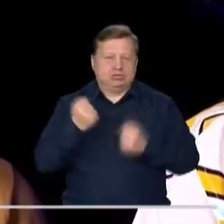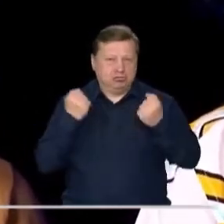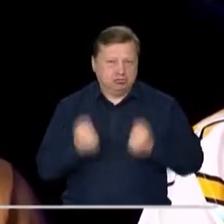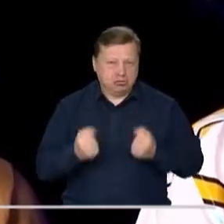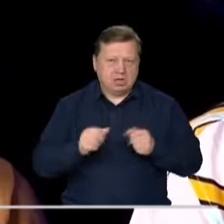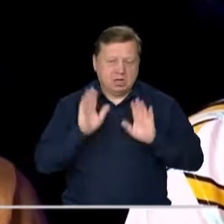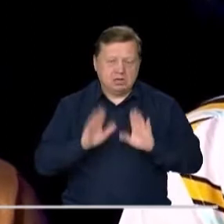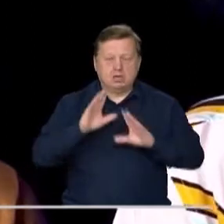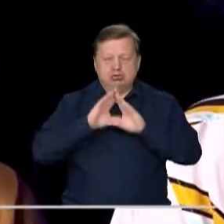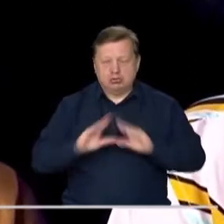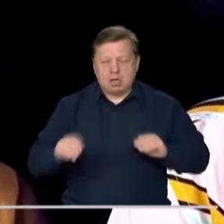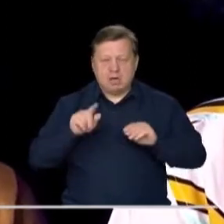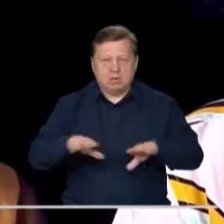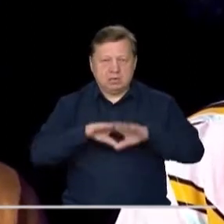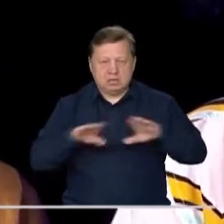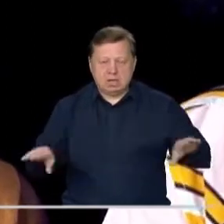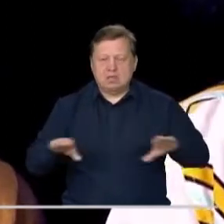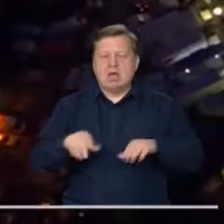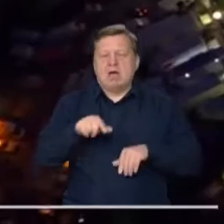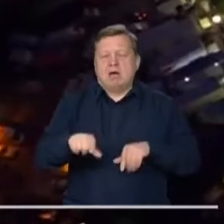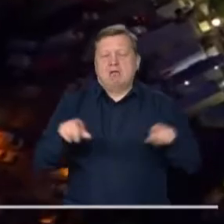do sceny, szacunek do drugiego człowieka.